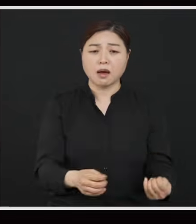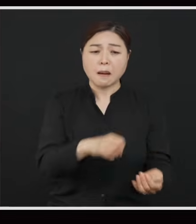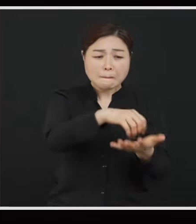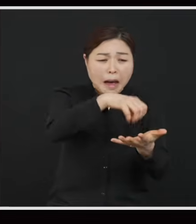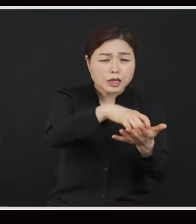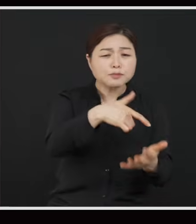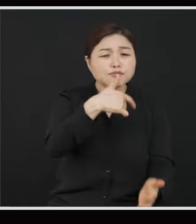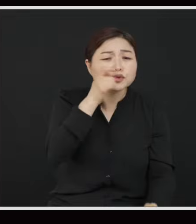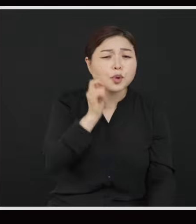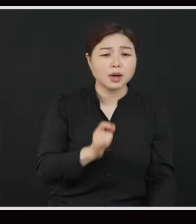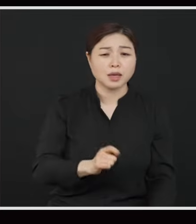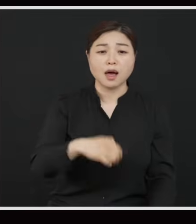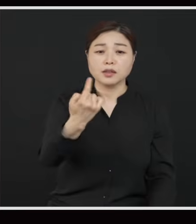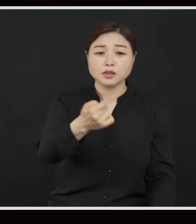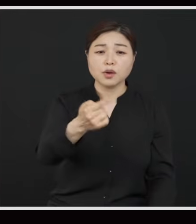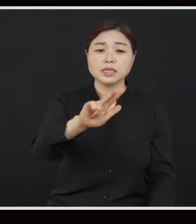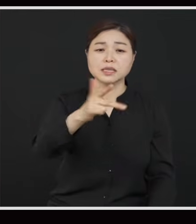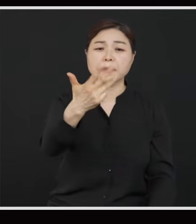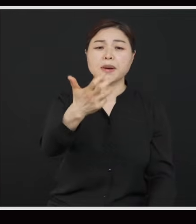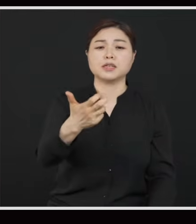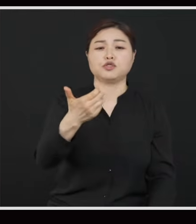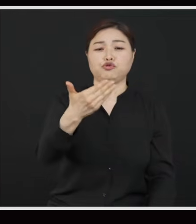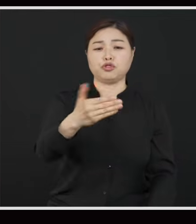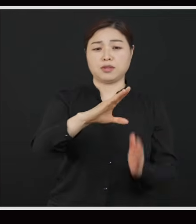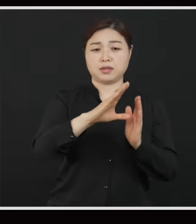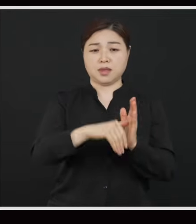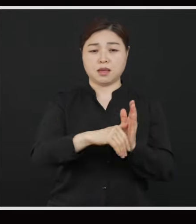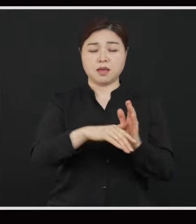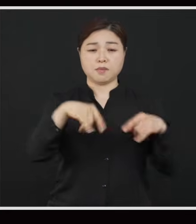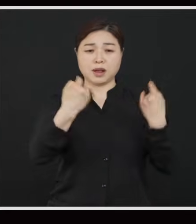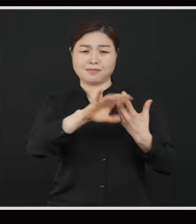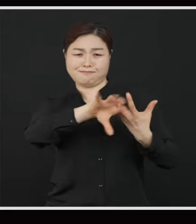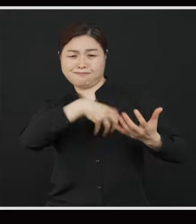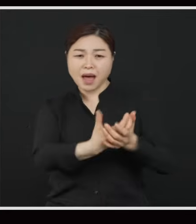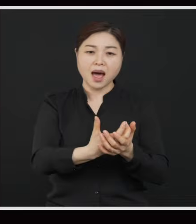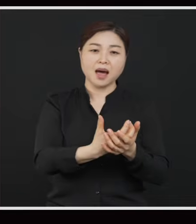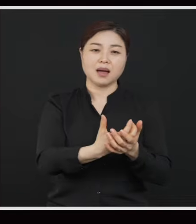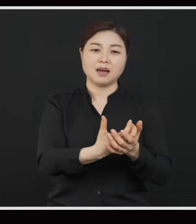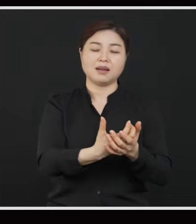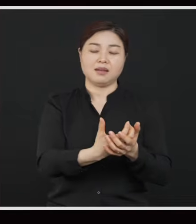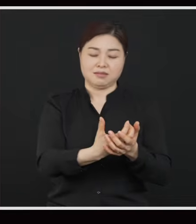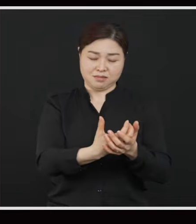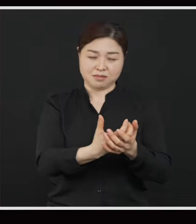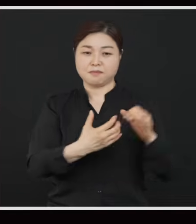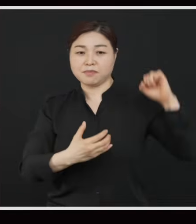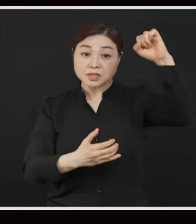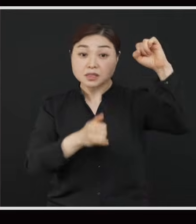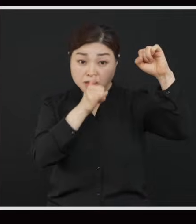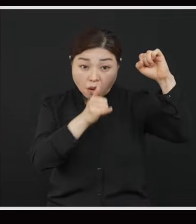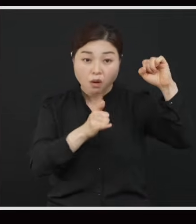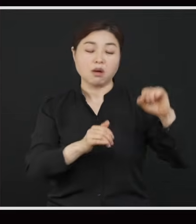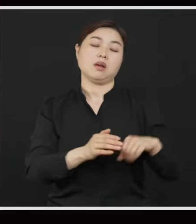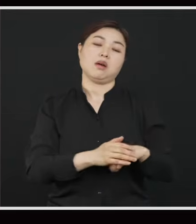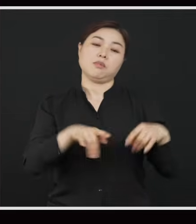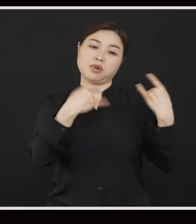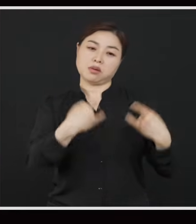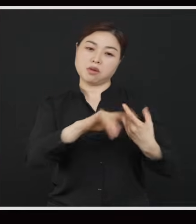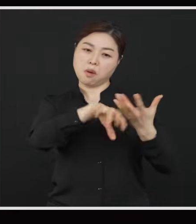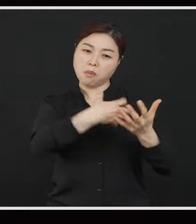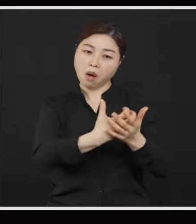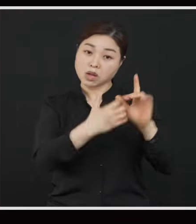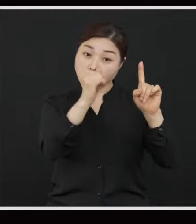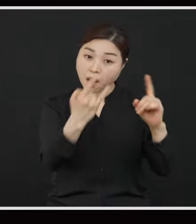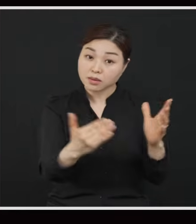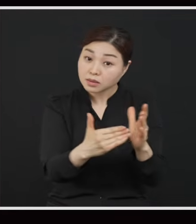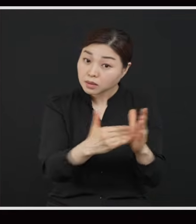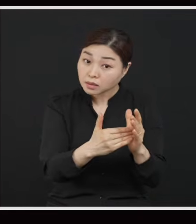빵이 모자르다고 1789년에 프랑스 혁명이 일어나죠. 그죠? 그럼 프랑스 혁명 그거